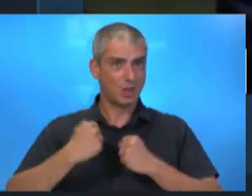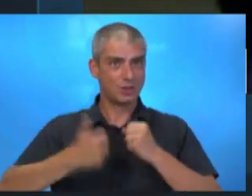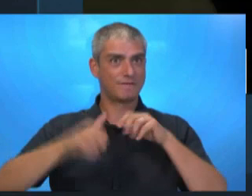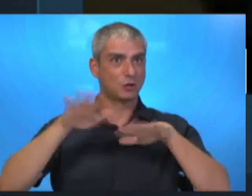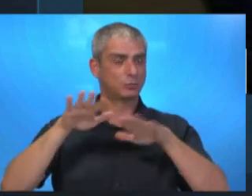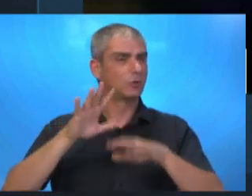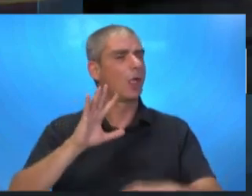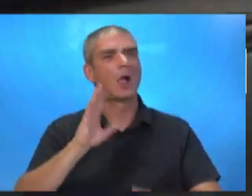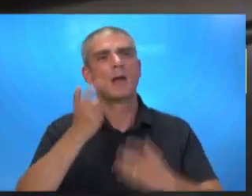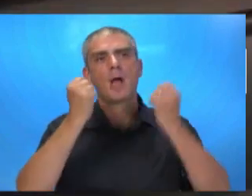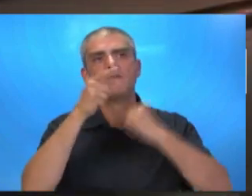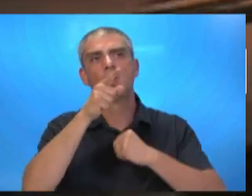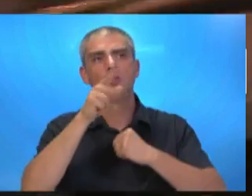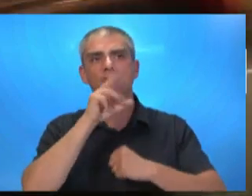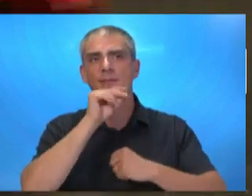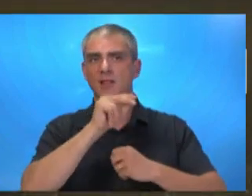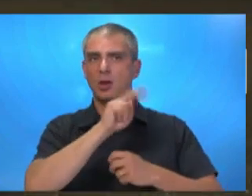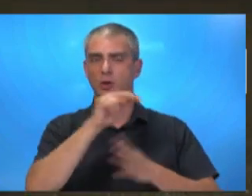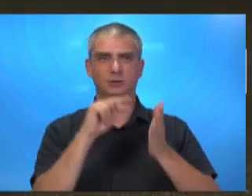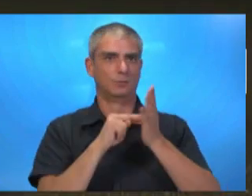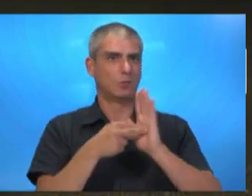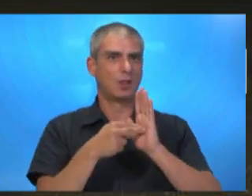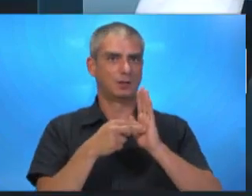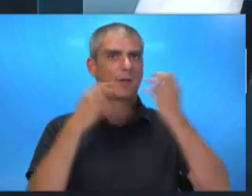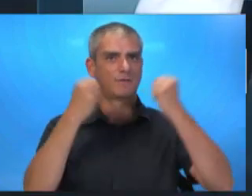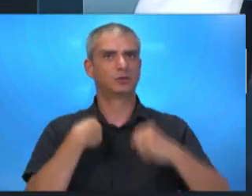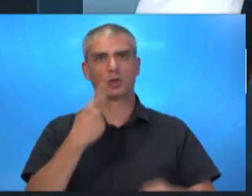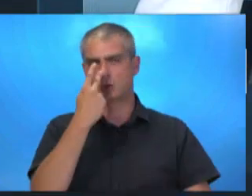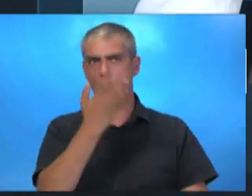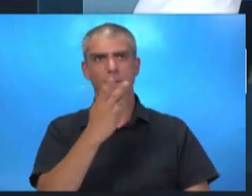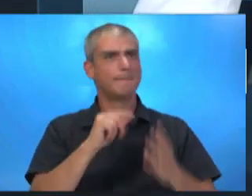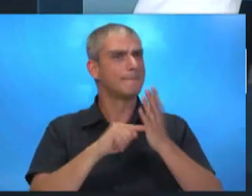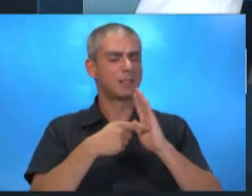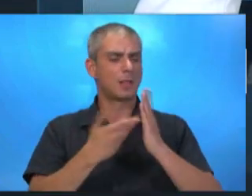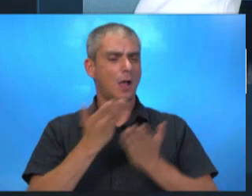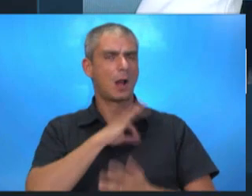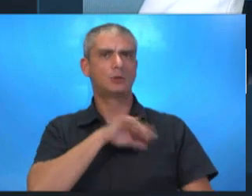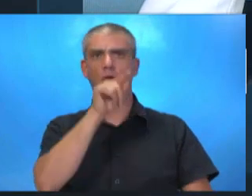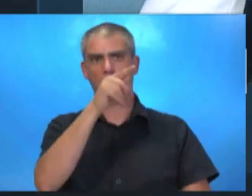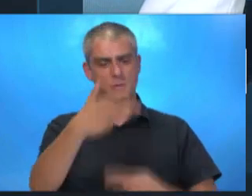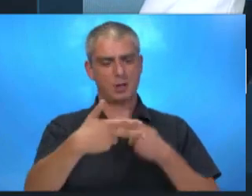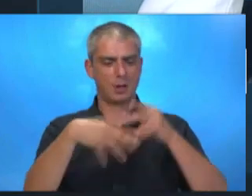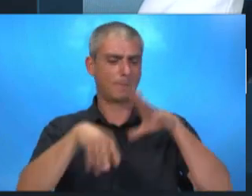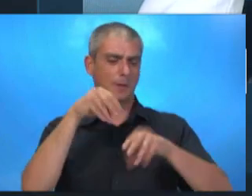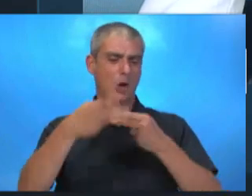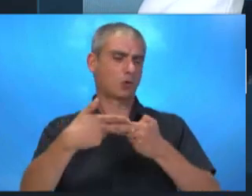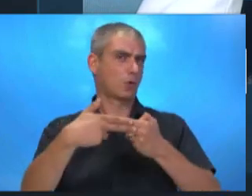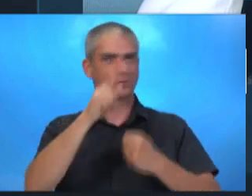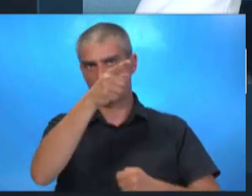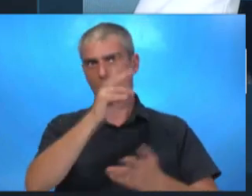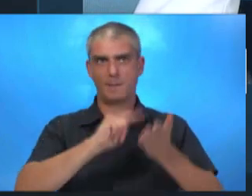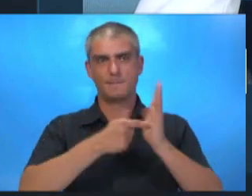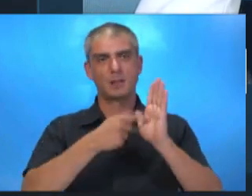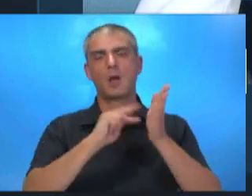כמה ההפגנות האלה, דיברת על עניינים פוליטיים, ההפגנות שאנחנו רואים מטרתן לשרת אותך אולי לקראת בחירות שבדרך? עד כמה המטרה היא